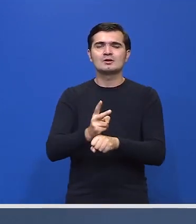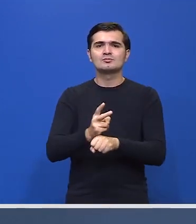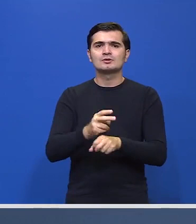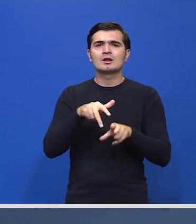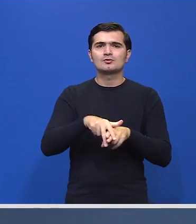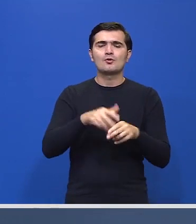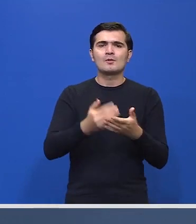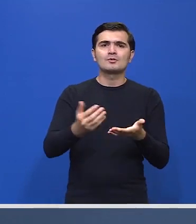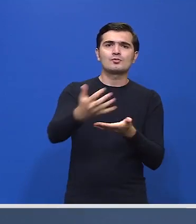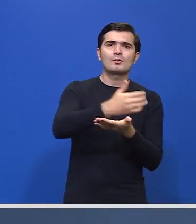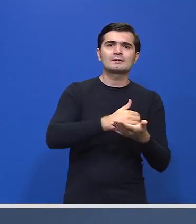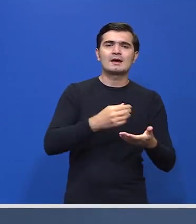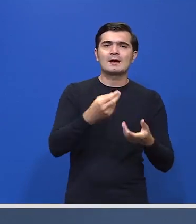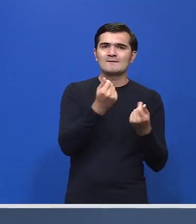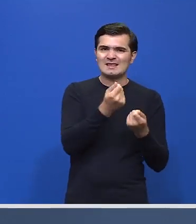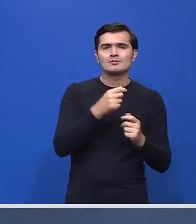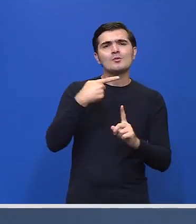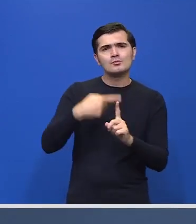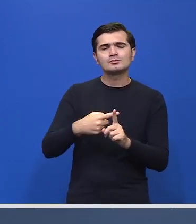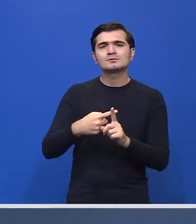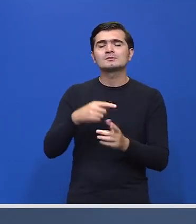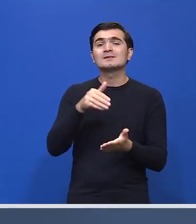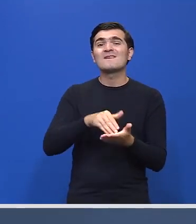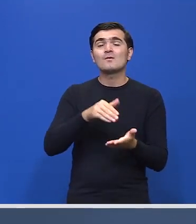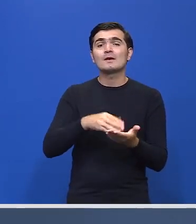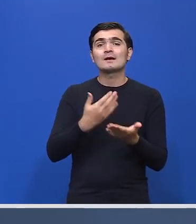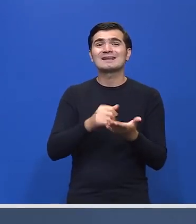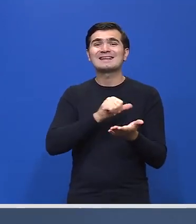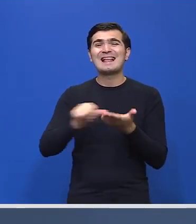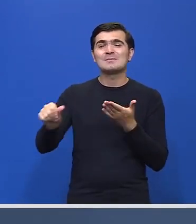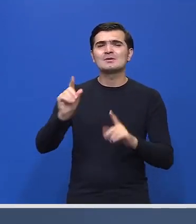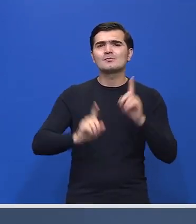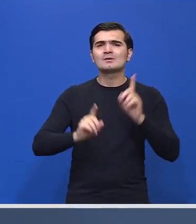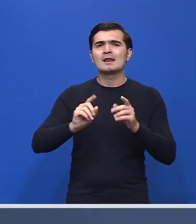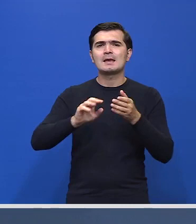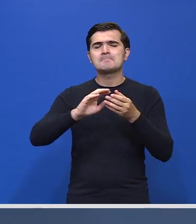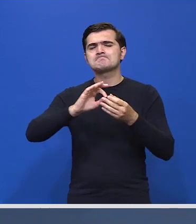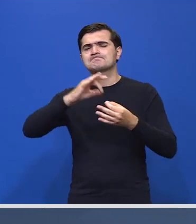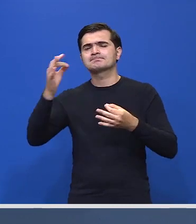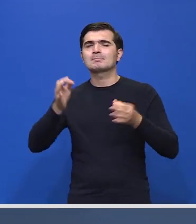dar și de necesitate a eliminării unor excepții